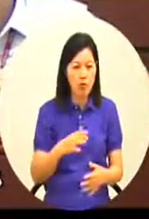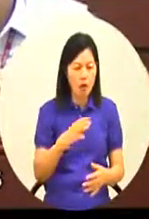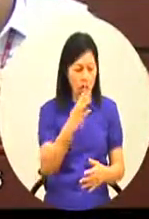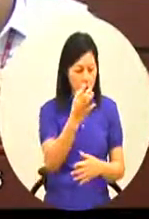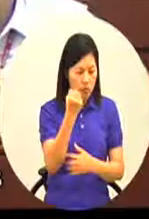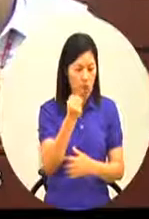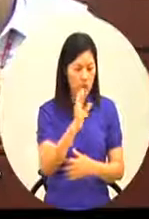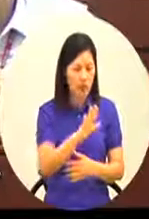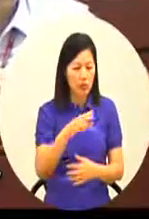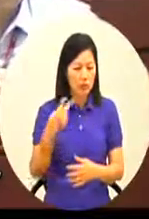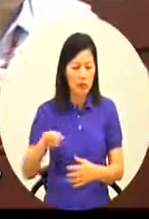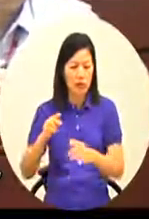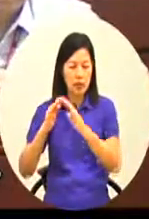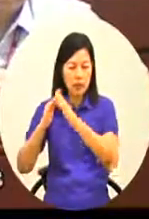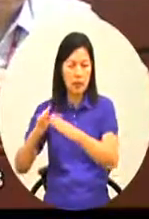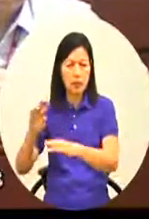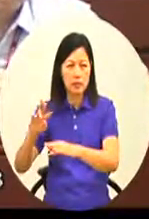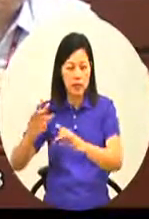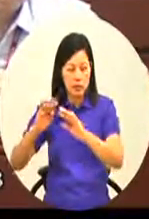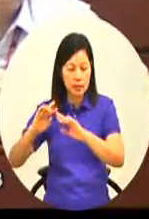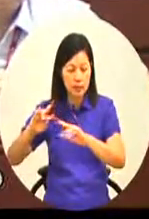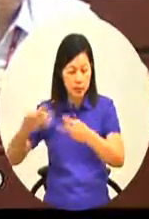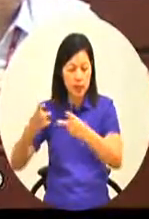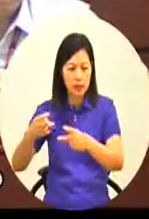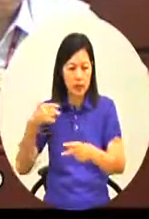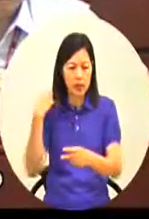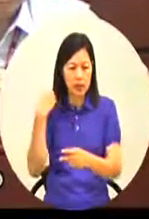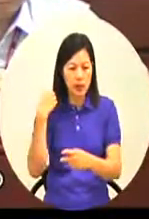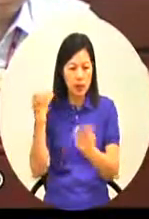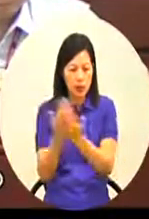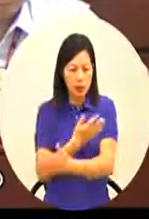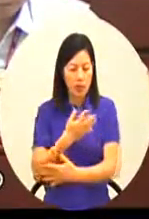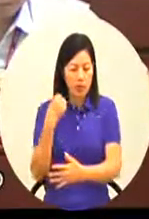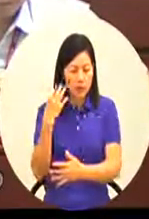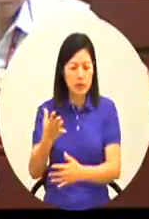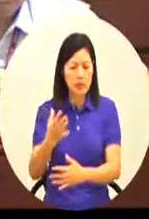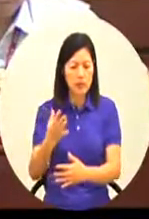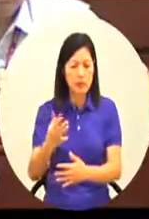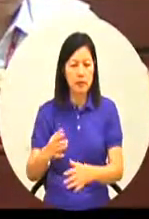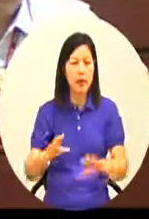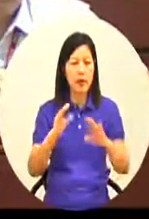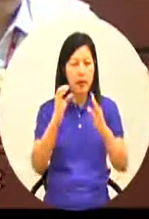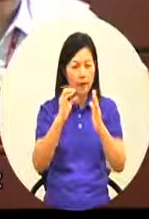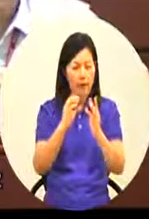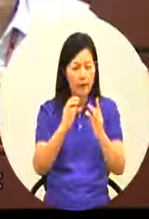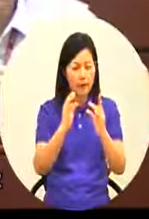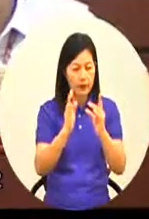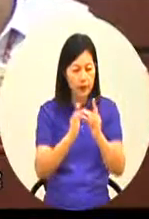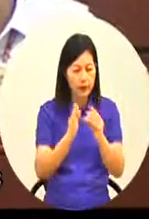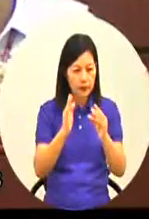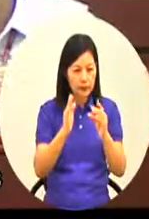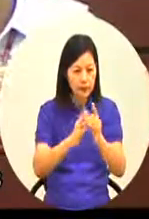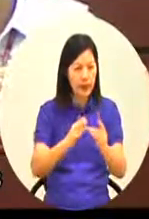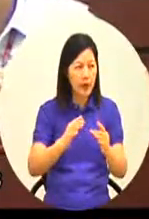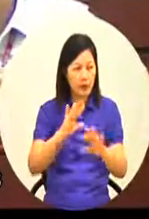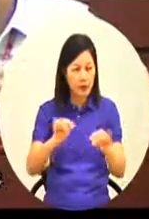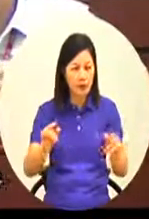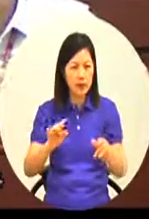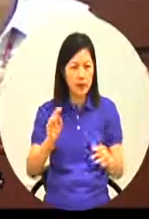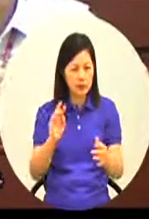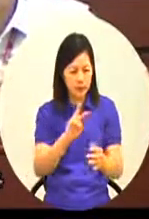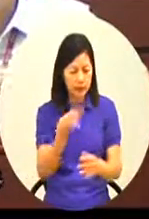在都更里面换取变换到一些新的一些房地啊。好，那新草芽事实上我们解决，我想一开